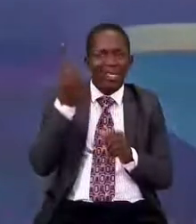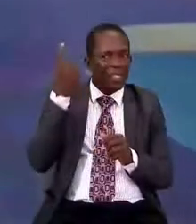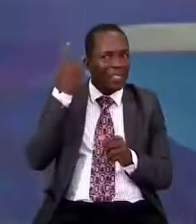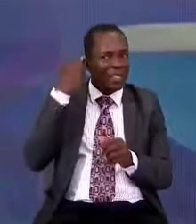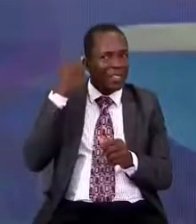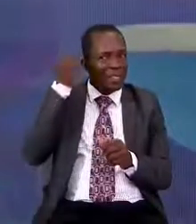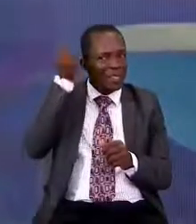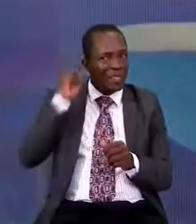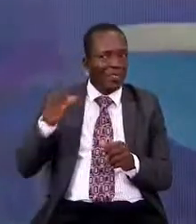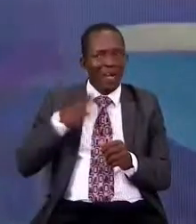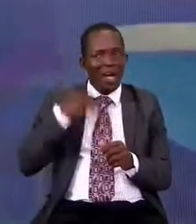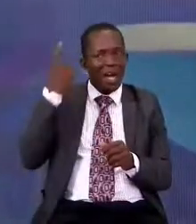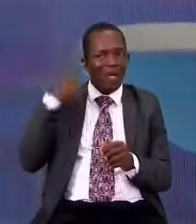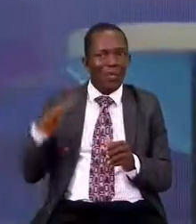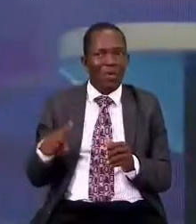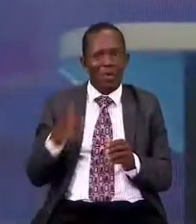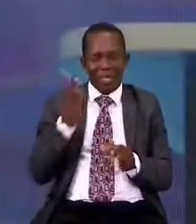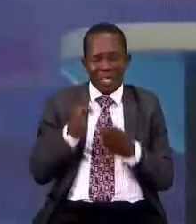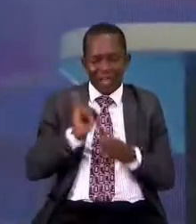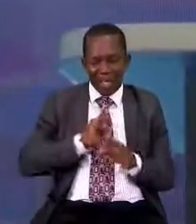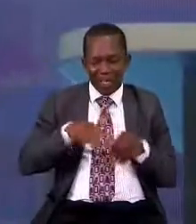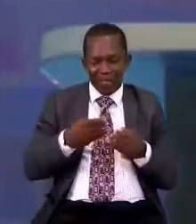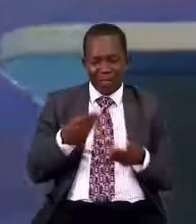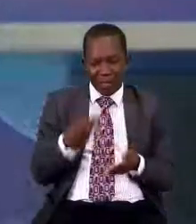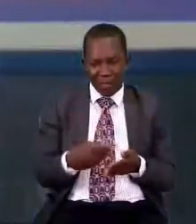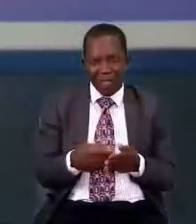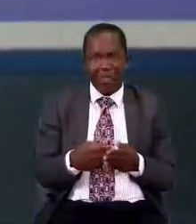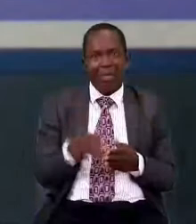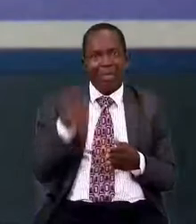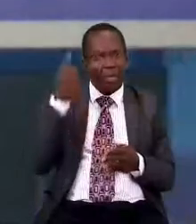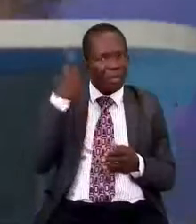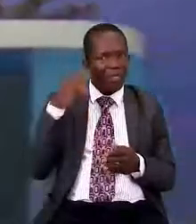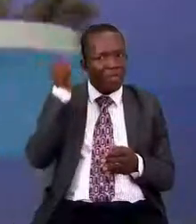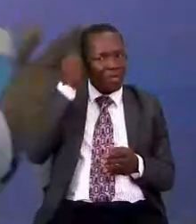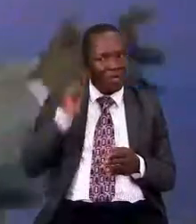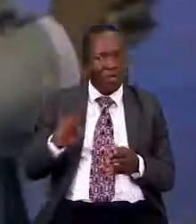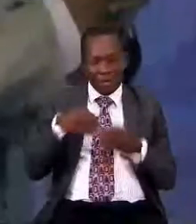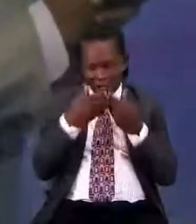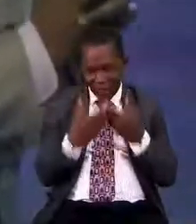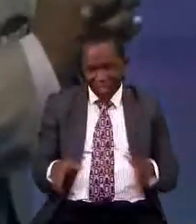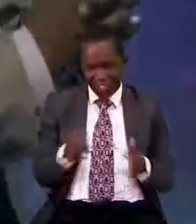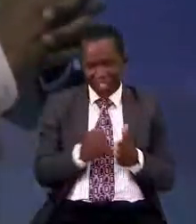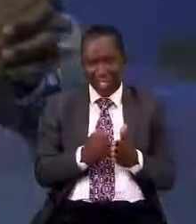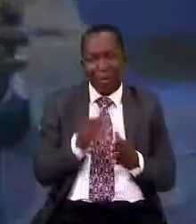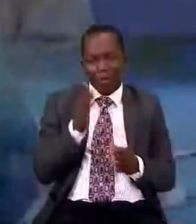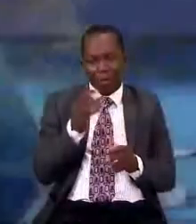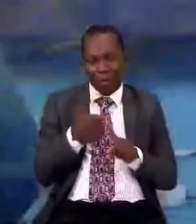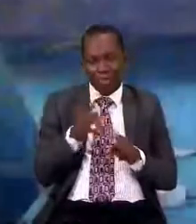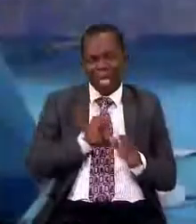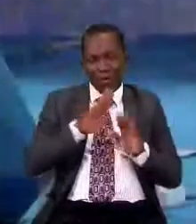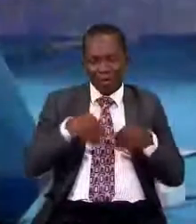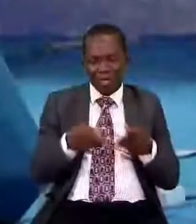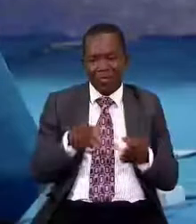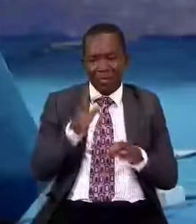l'or, tu vas finir à les dépenser. Mais je vais te donner les pieds, je vais te donner les jambes, je vais te donner la